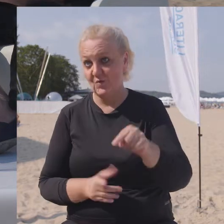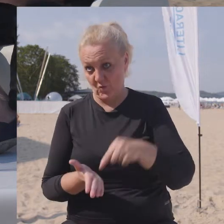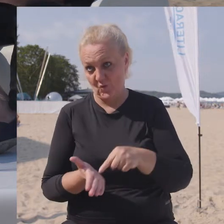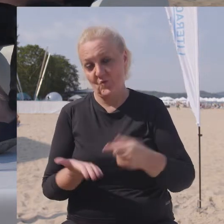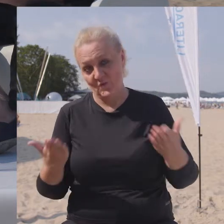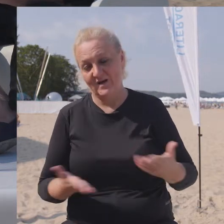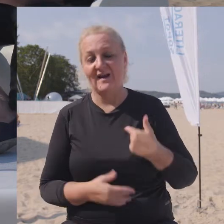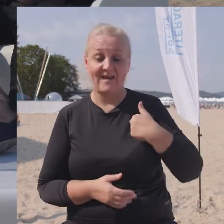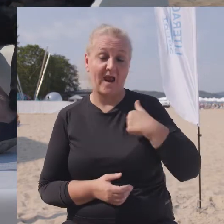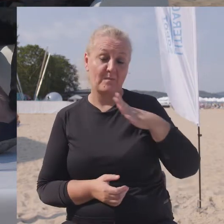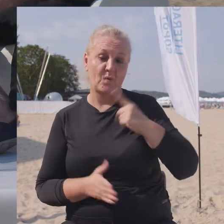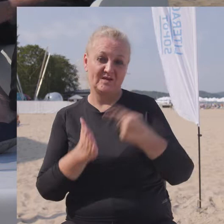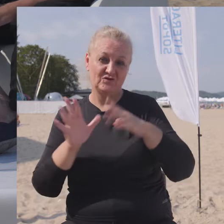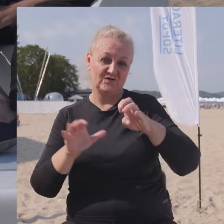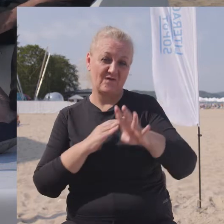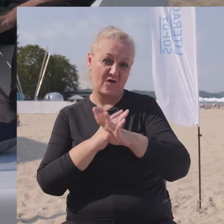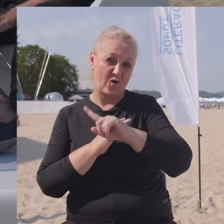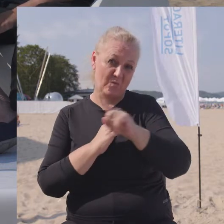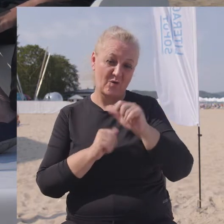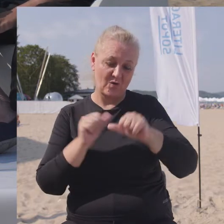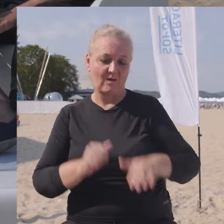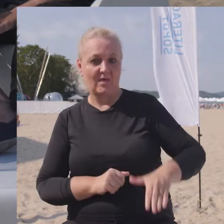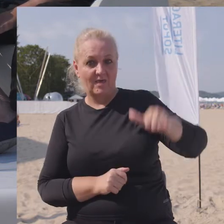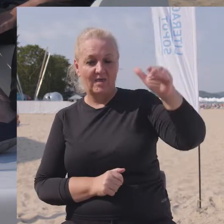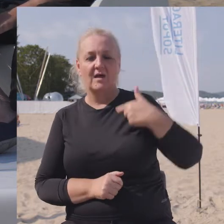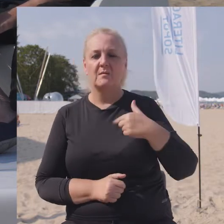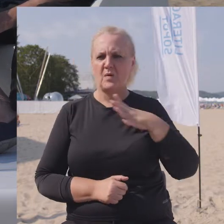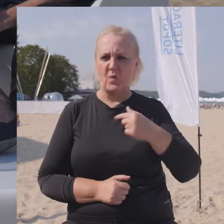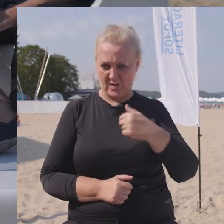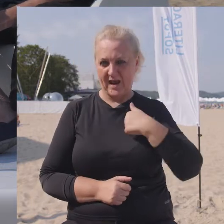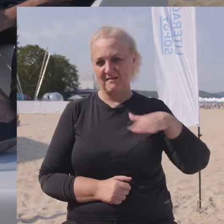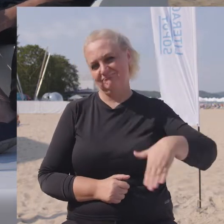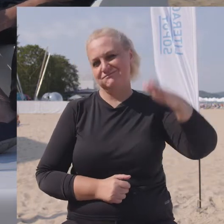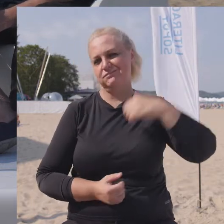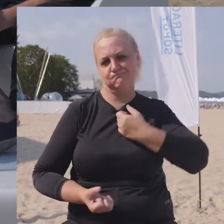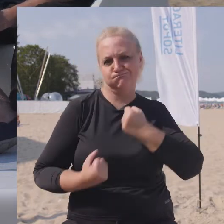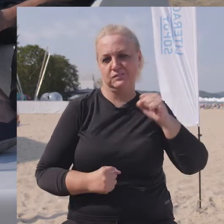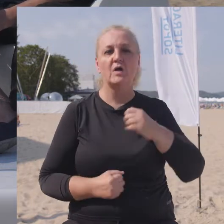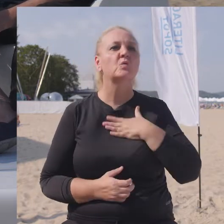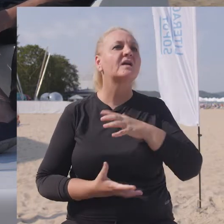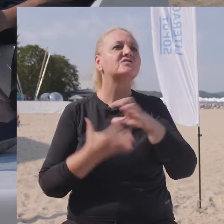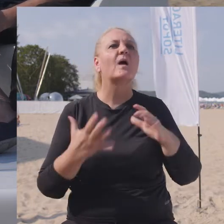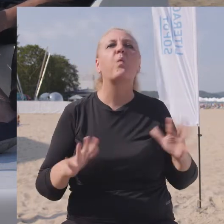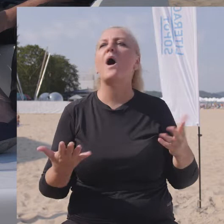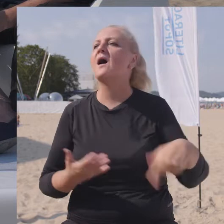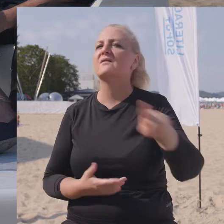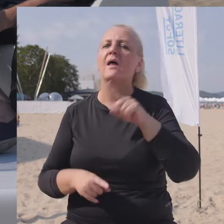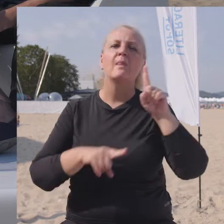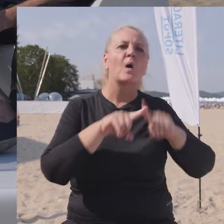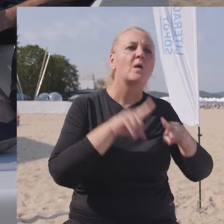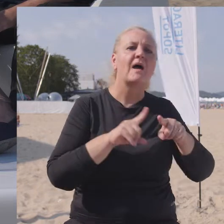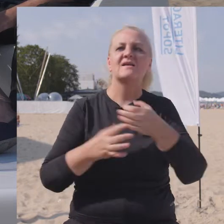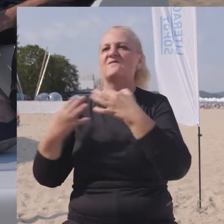Dorastałam na początku lat 90., gdzie przychodziłam swoje rozliczne bunty i wtedy świat był prosty, bo siedzieli na normalsów i